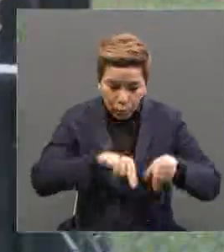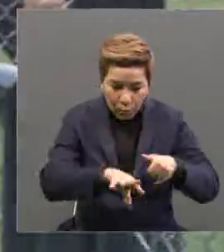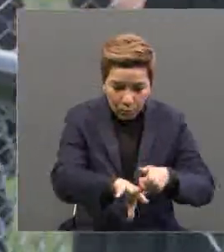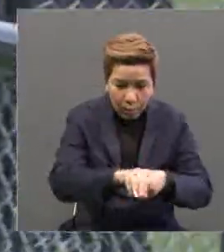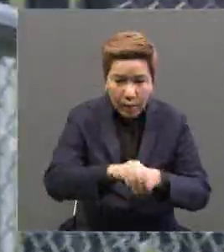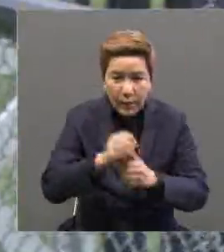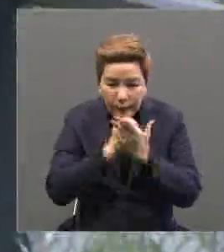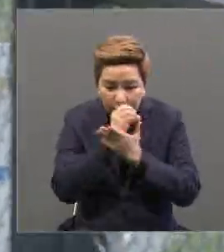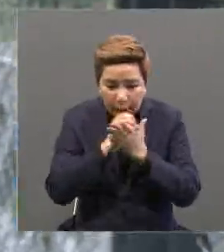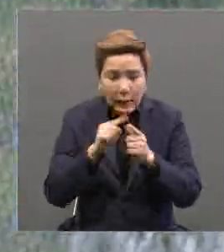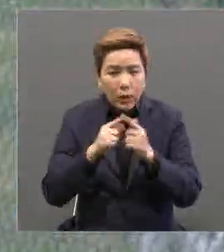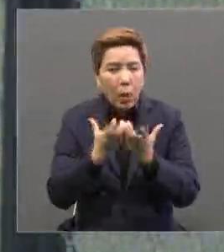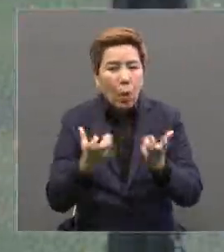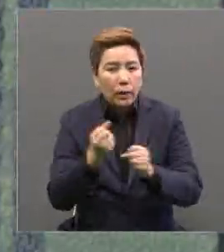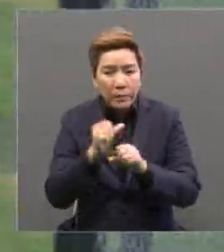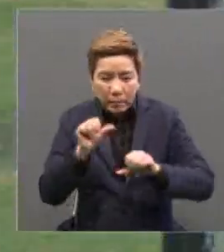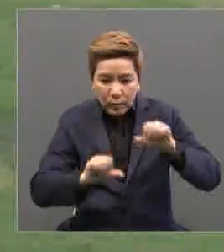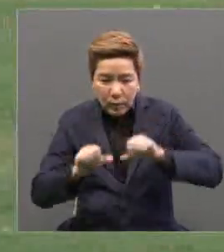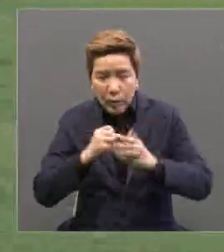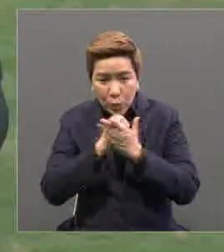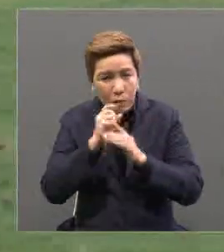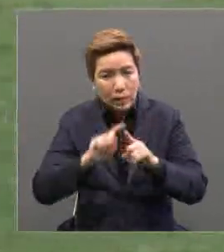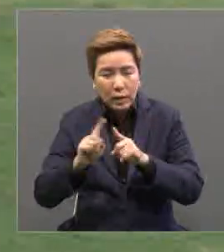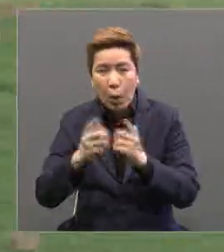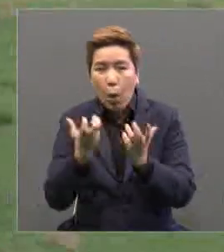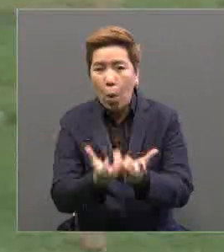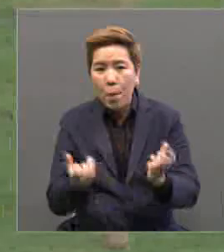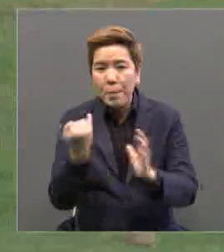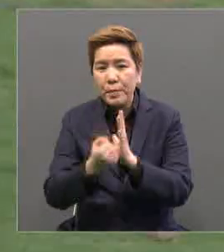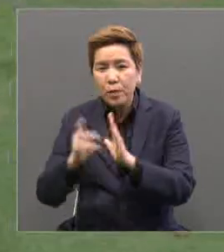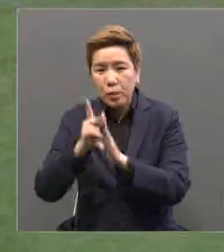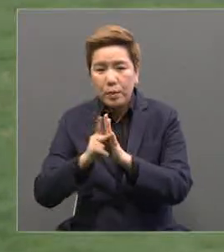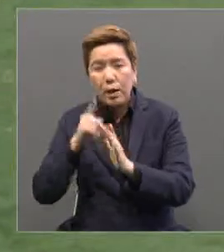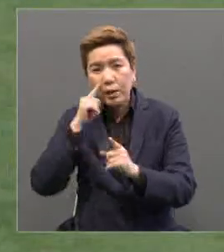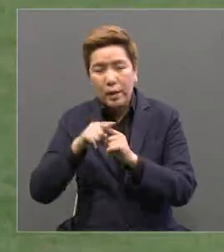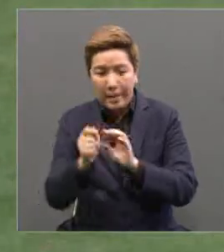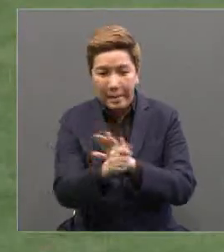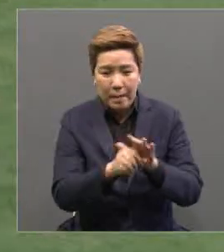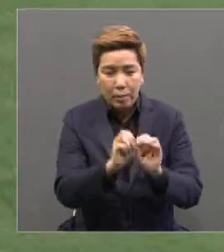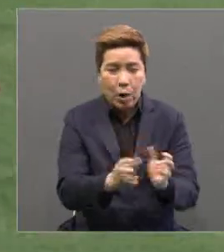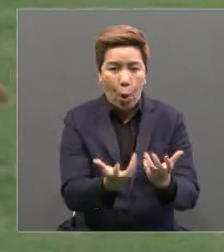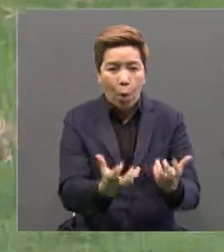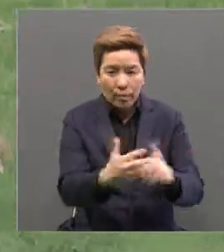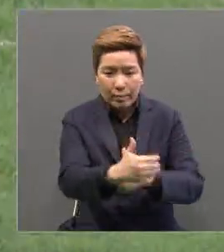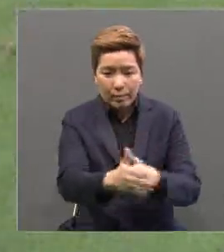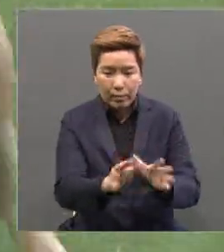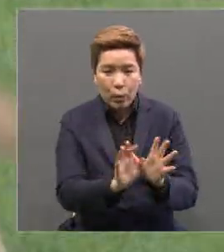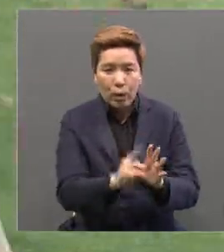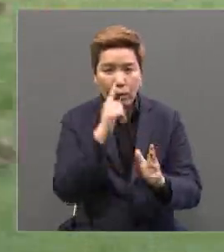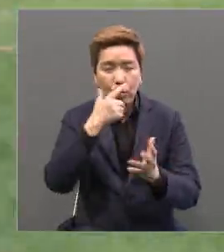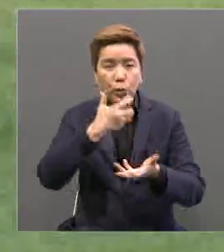ารเสพติดและสารตั้งต้นยาเสพติดรวมถึงสิ่งของผิดกฎหมายที่ถูกซุกซ่อนมากับสินค้าน